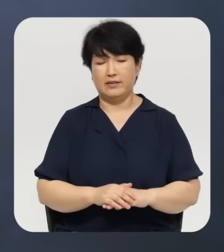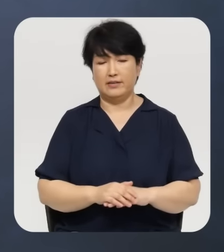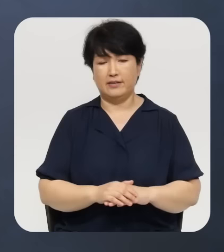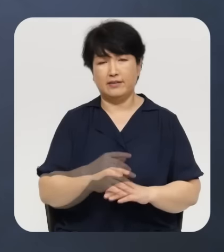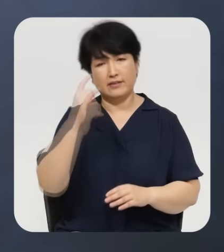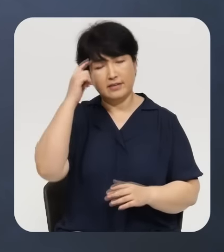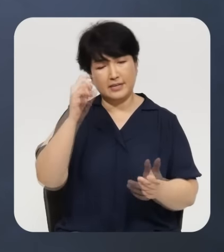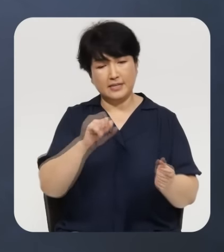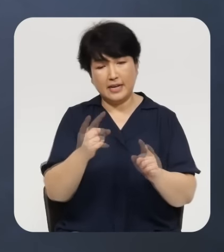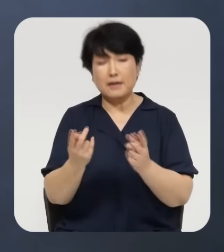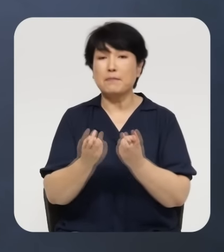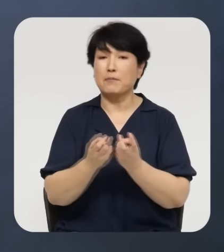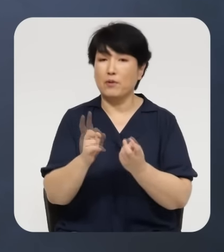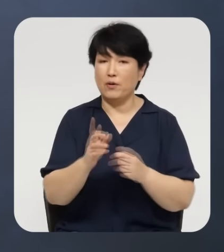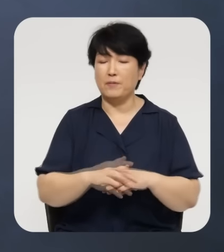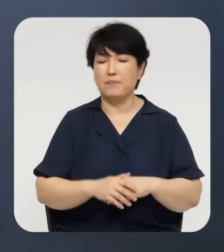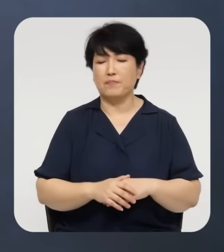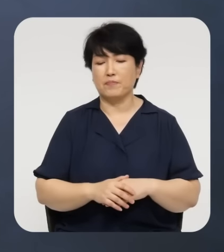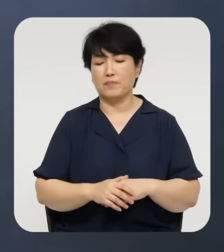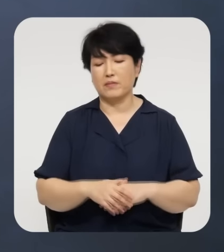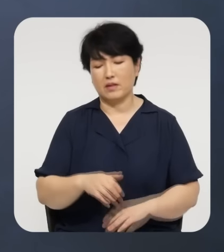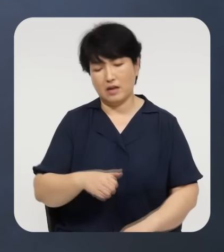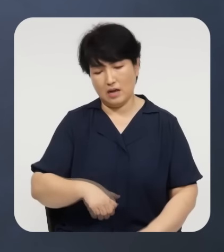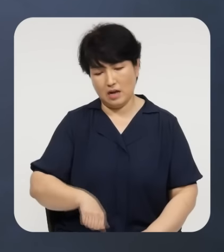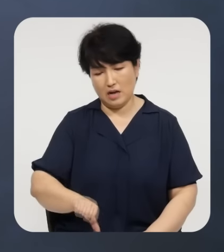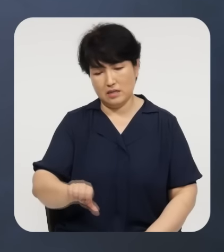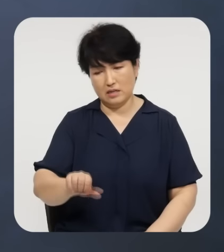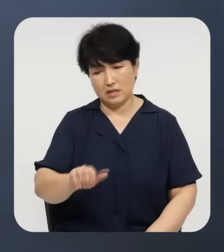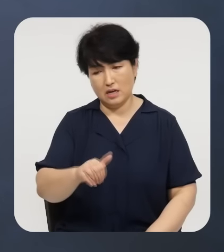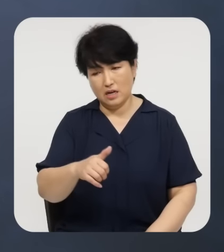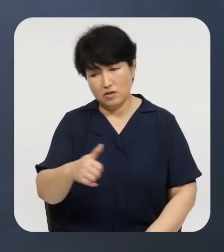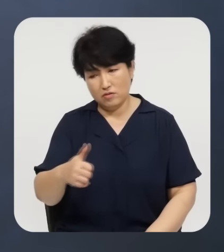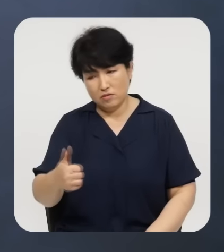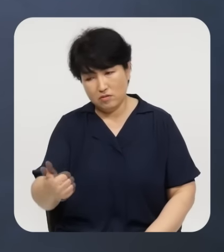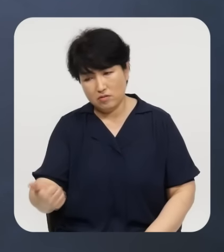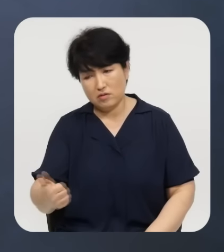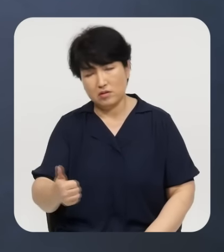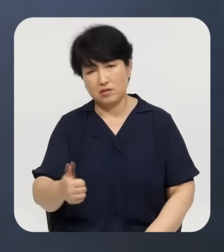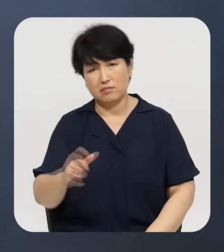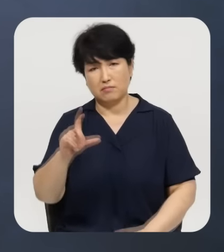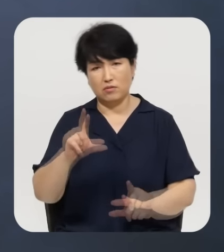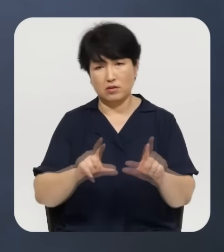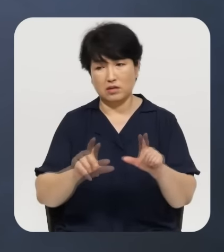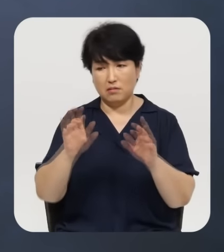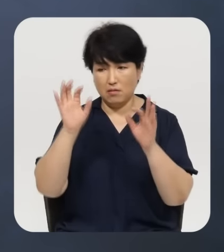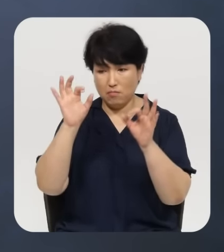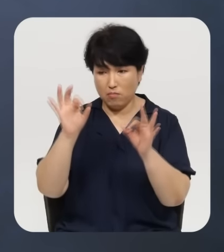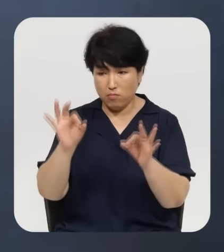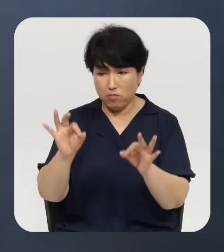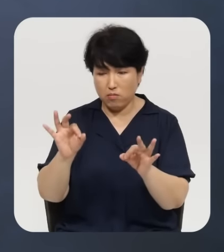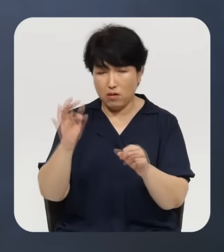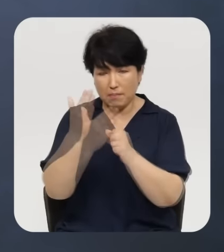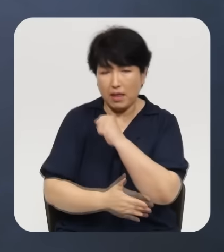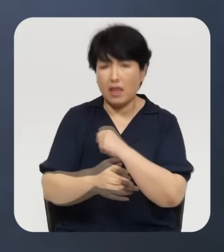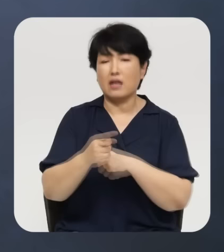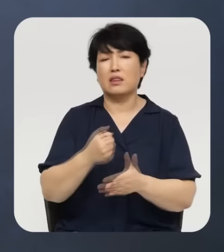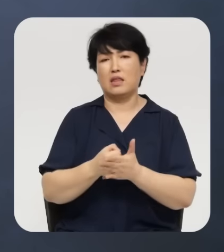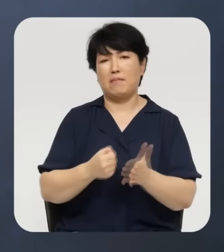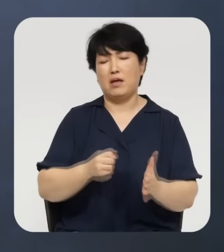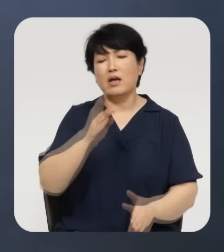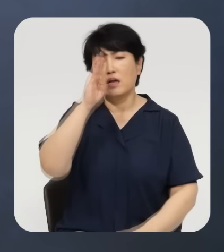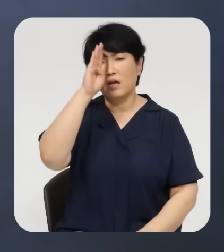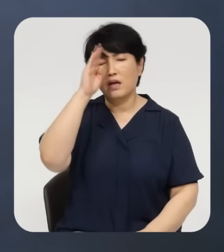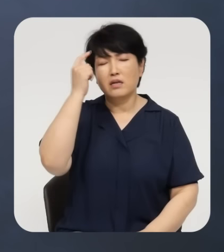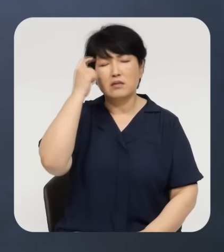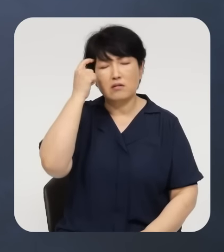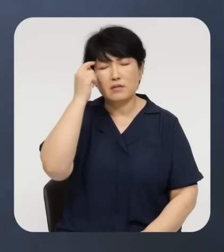자기가 지금 아이가 내 앞에서 죽는 그 충격 때문에 정신적으로